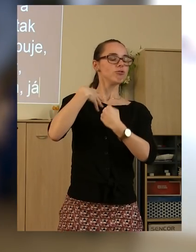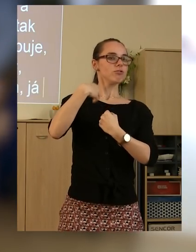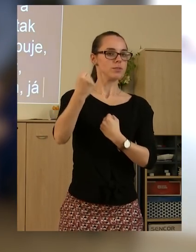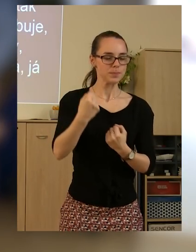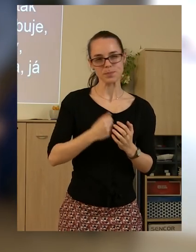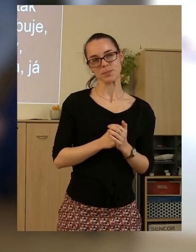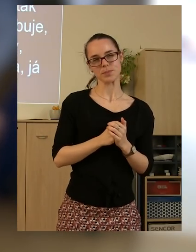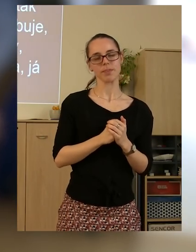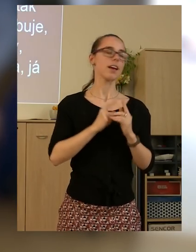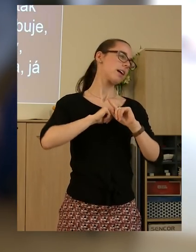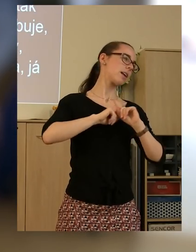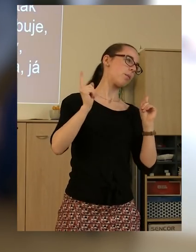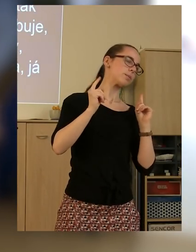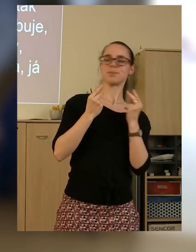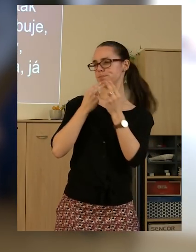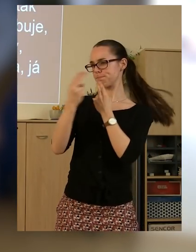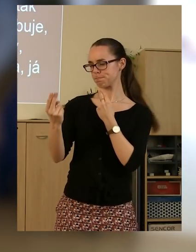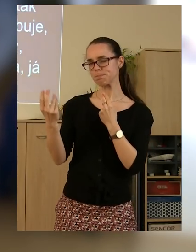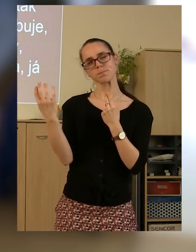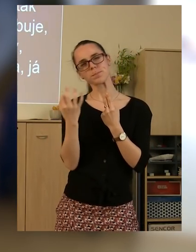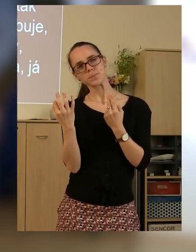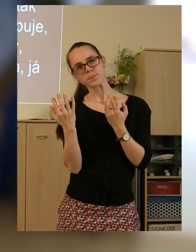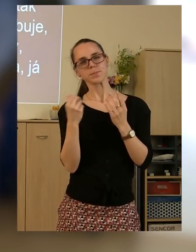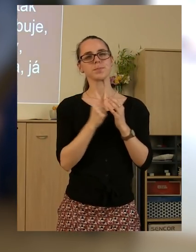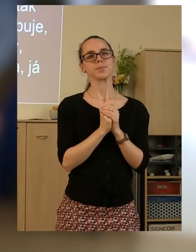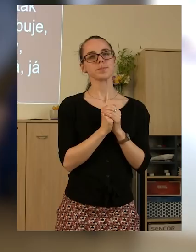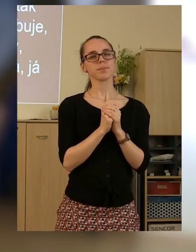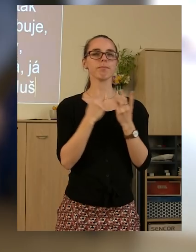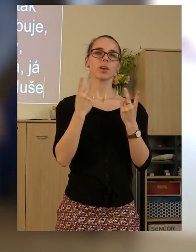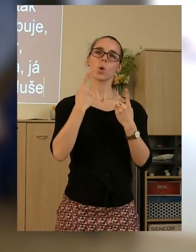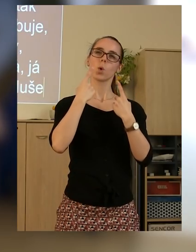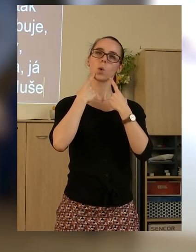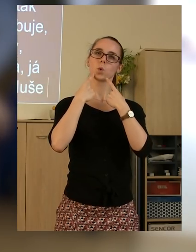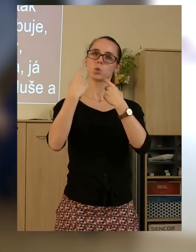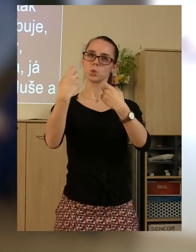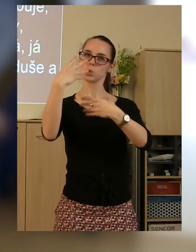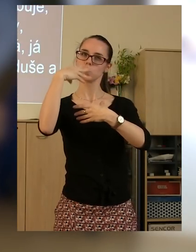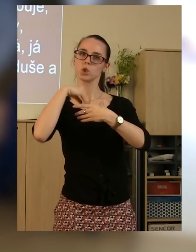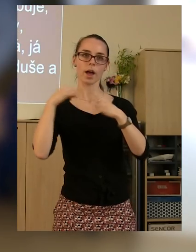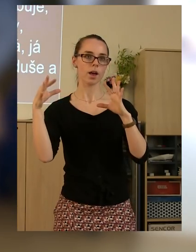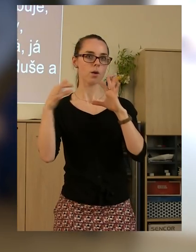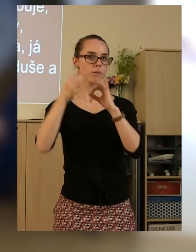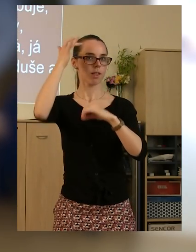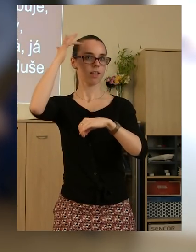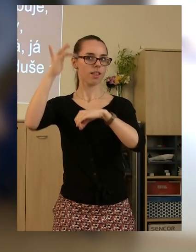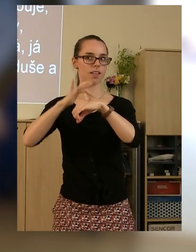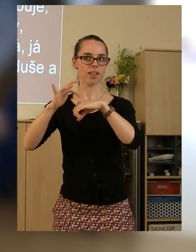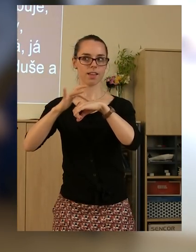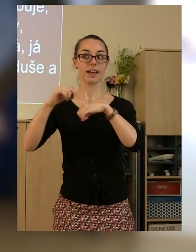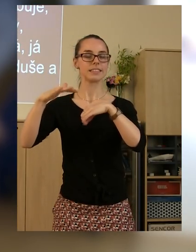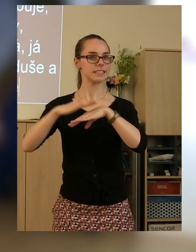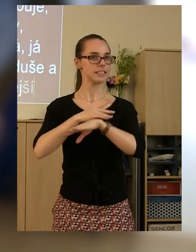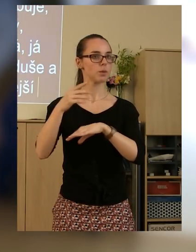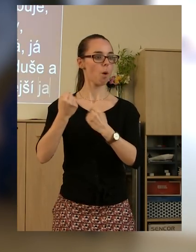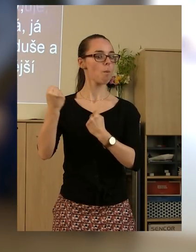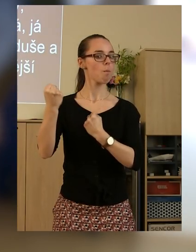já bych to řekl asi takhle, že duše a nevědomí má mnohem silnější jaksi